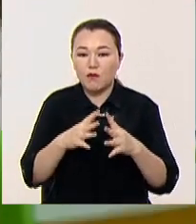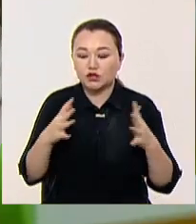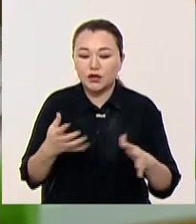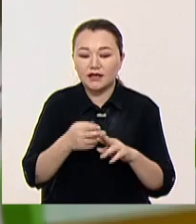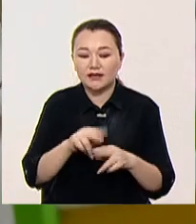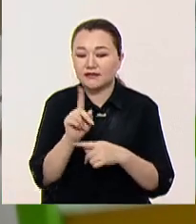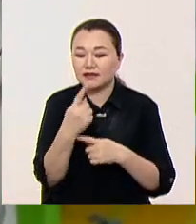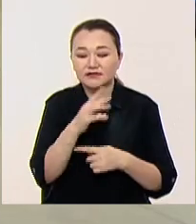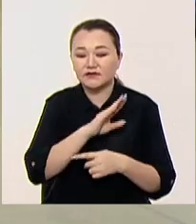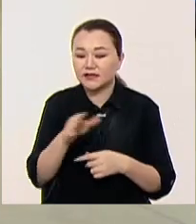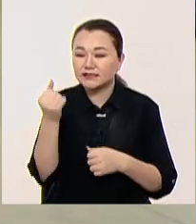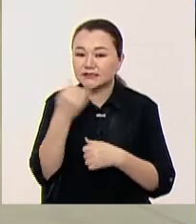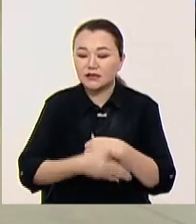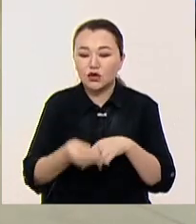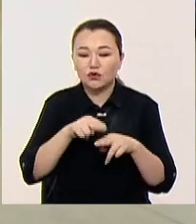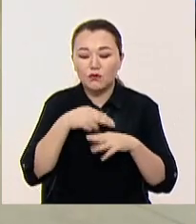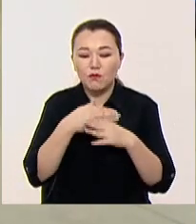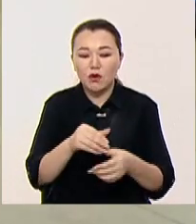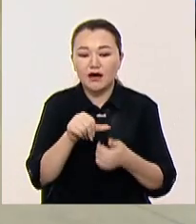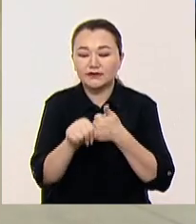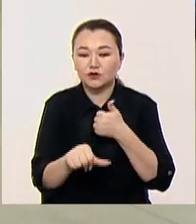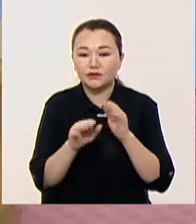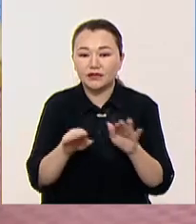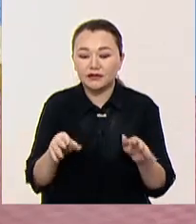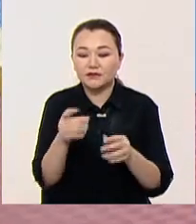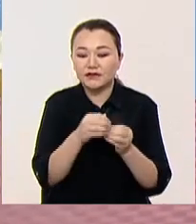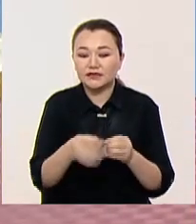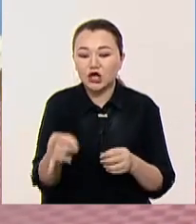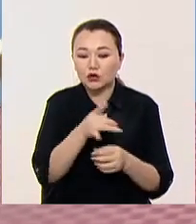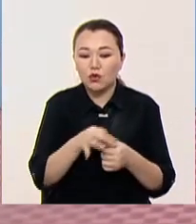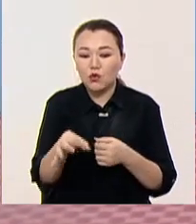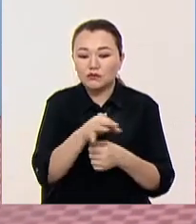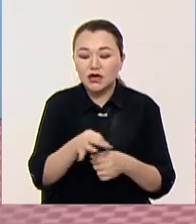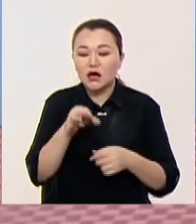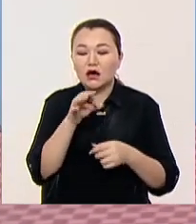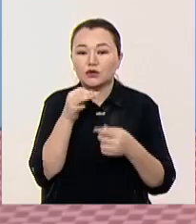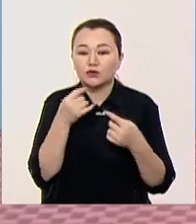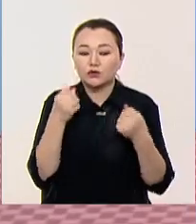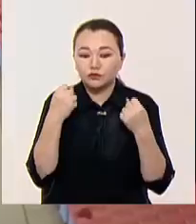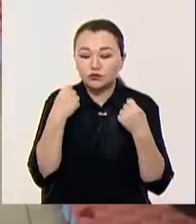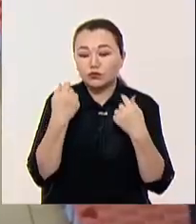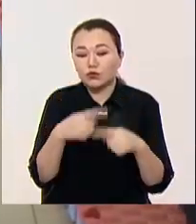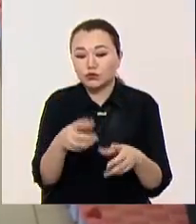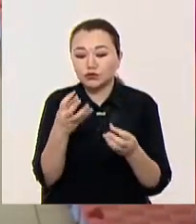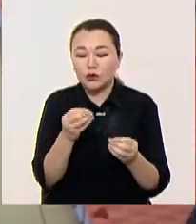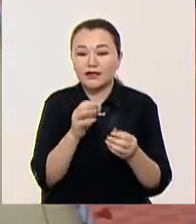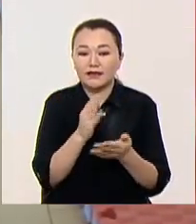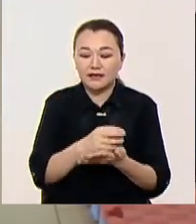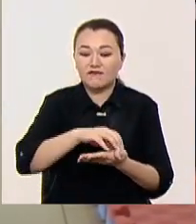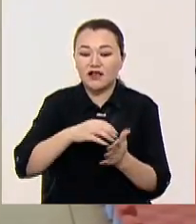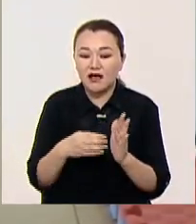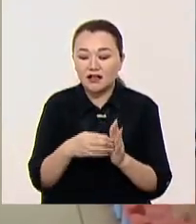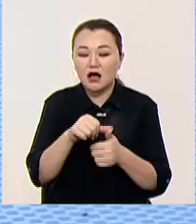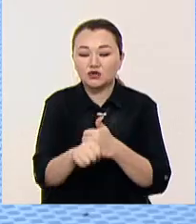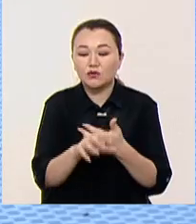не единственный центр, который помогает особенным детям. В 10 районах области на базе другого спортклуба работают филиалы. Особенность этого